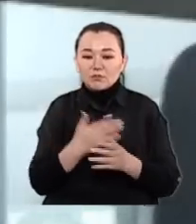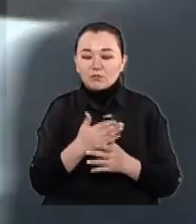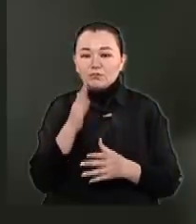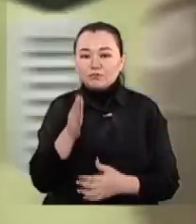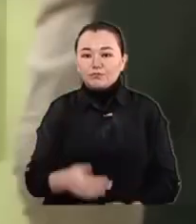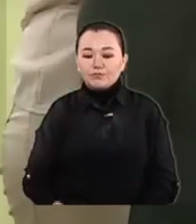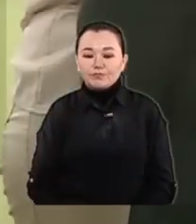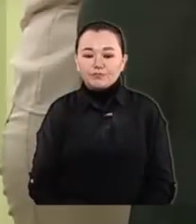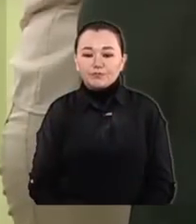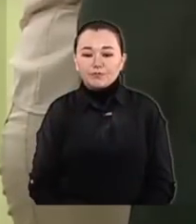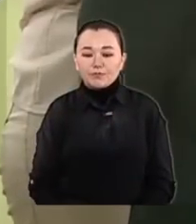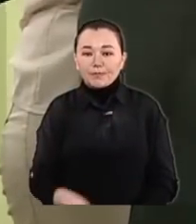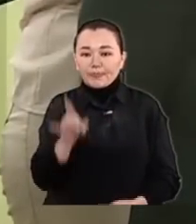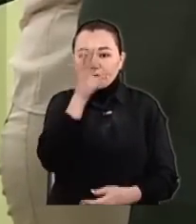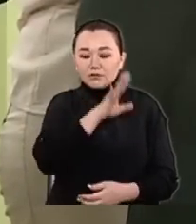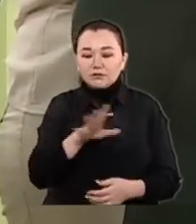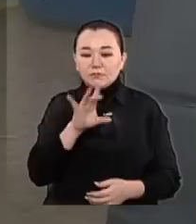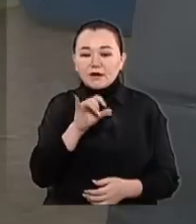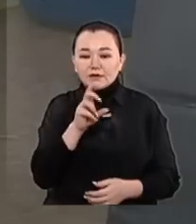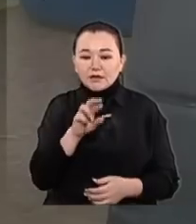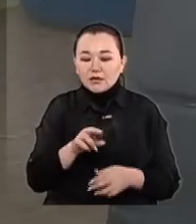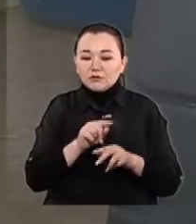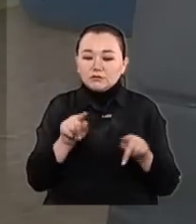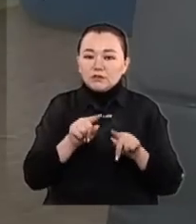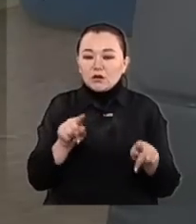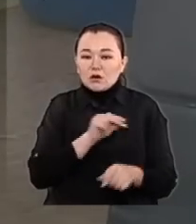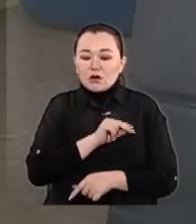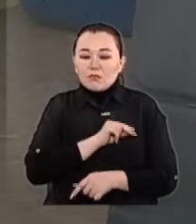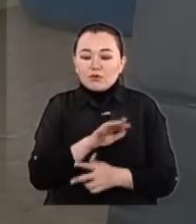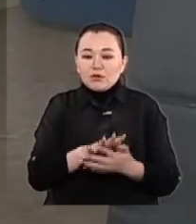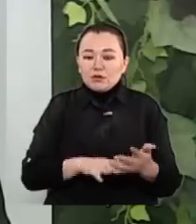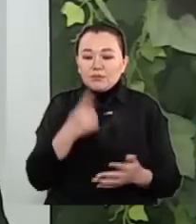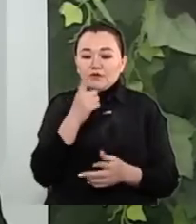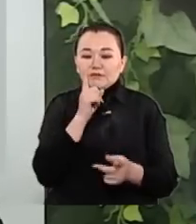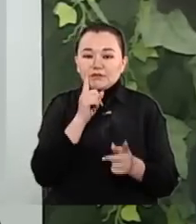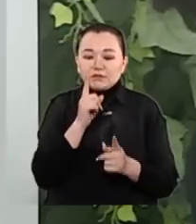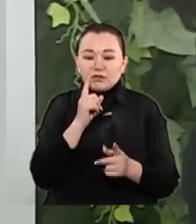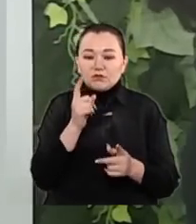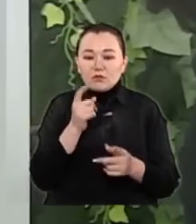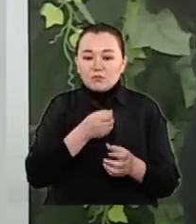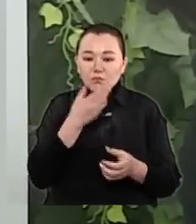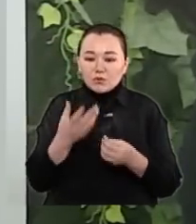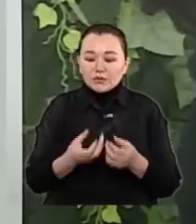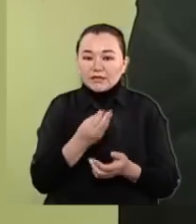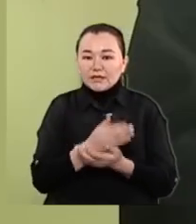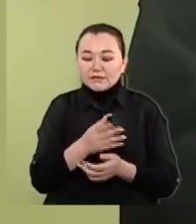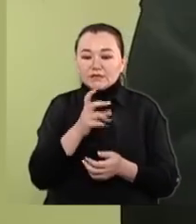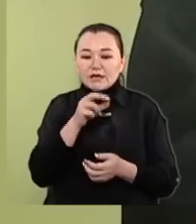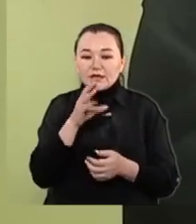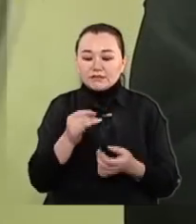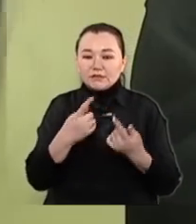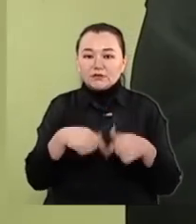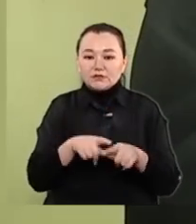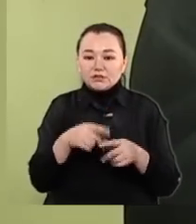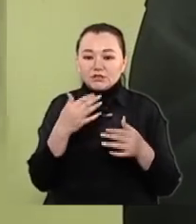көмектеседі. Республика партиясының үгіт-насихат жұмыстары алғашқы жемісін бере бастаған секілді. Себебі саяси ұйым